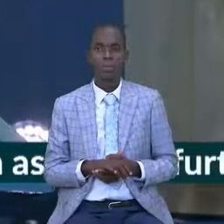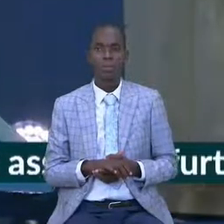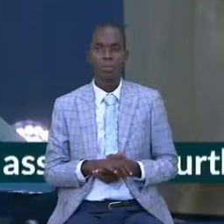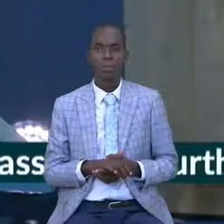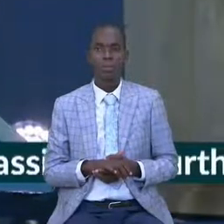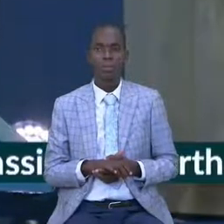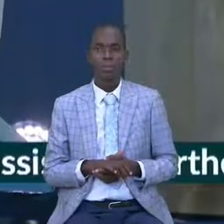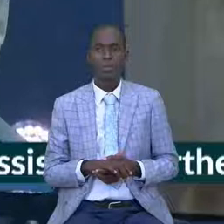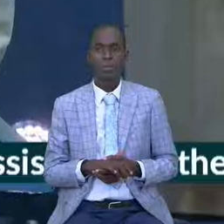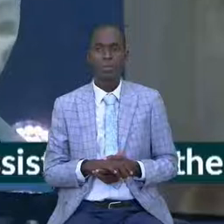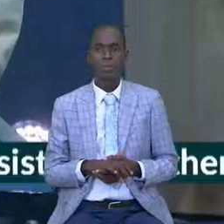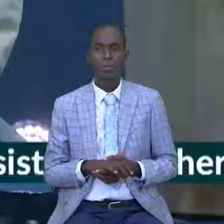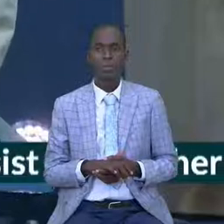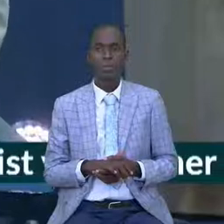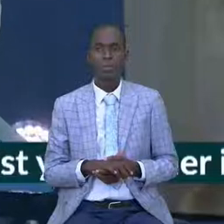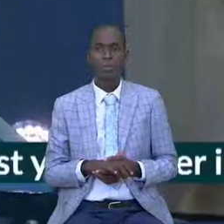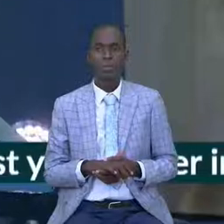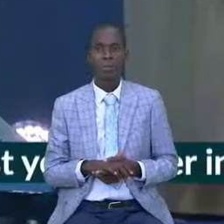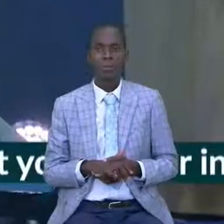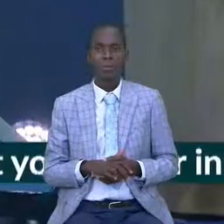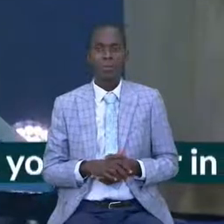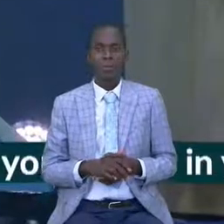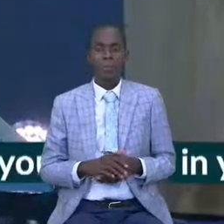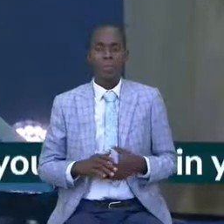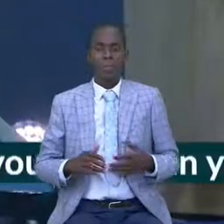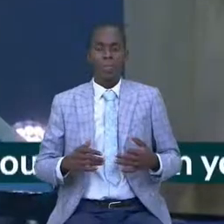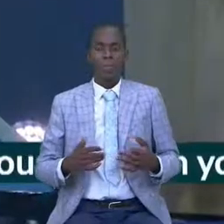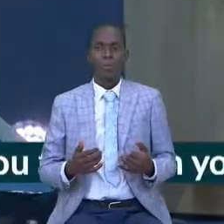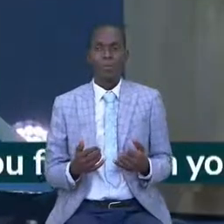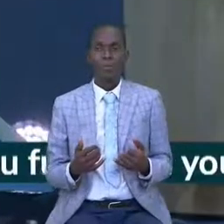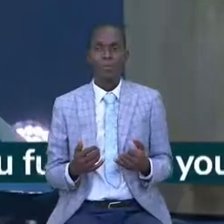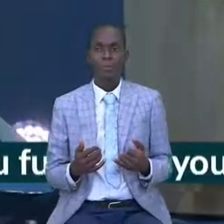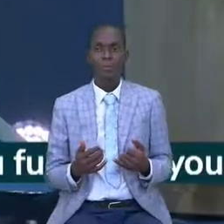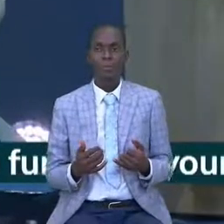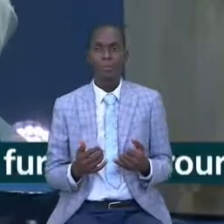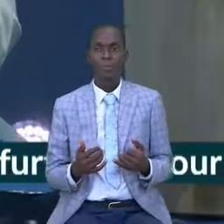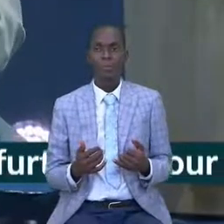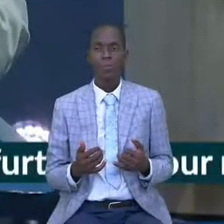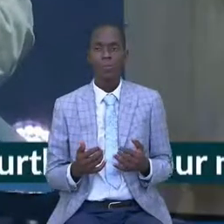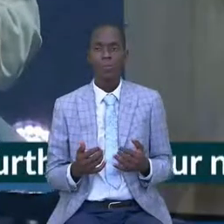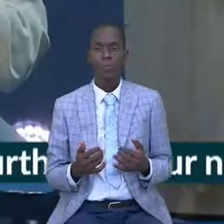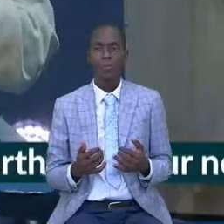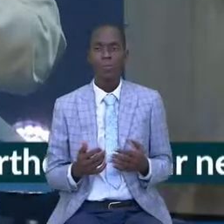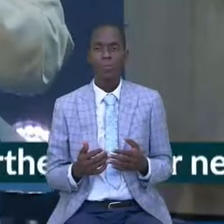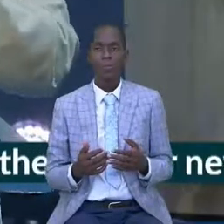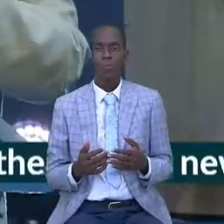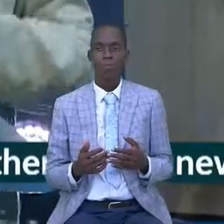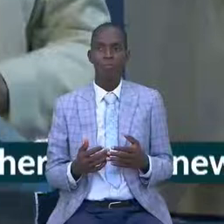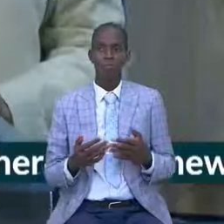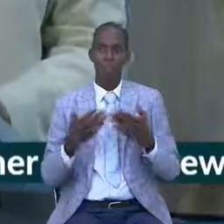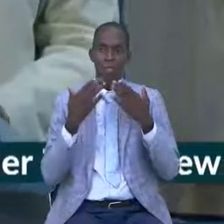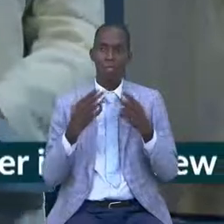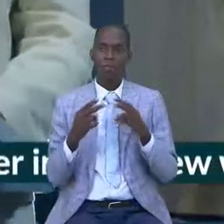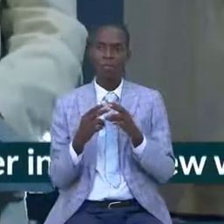Présente ton cas au Seigneur. Bientôt, la pluie de bénédiction va tomber.